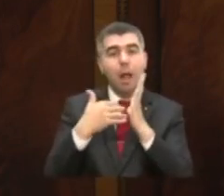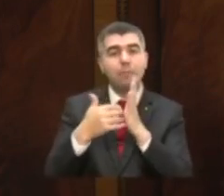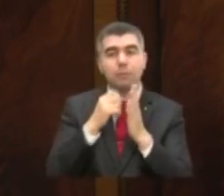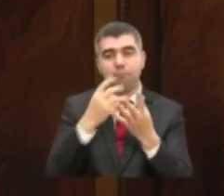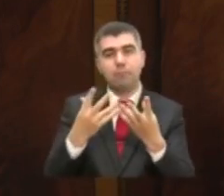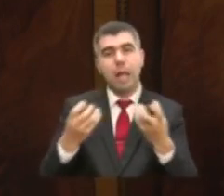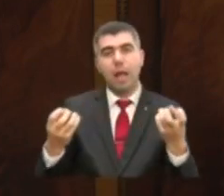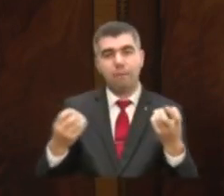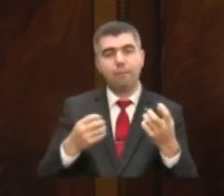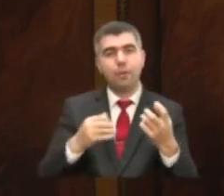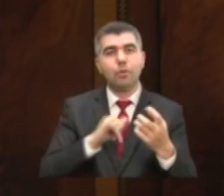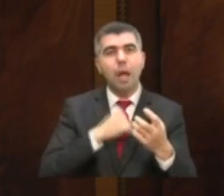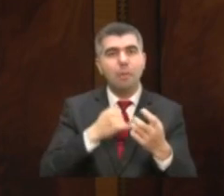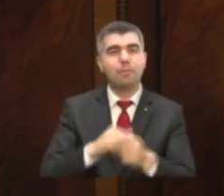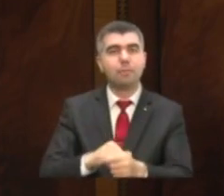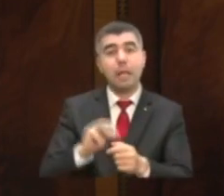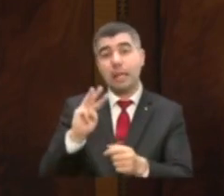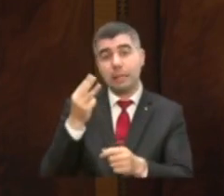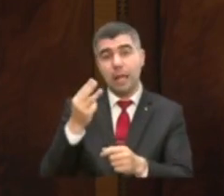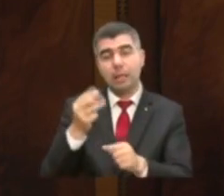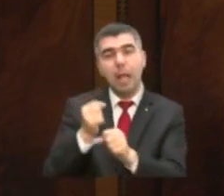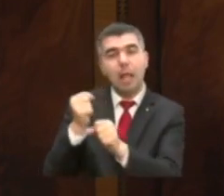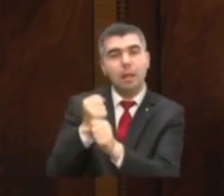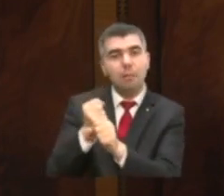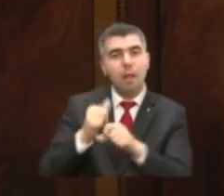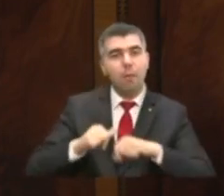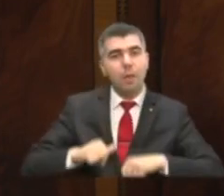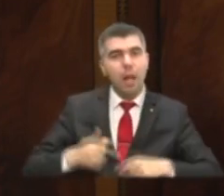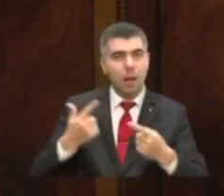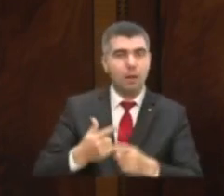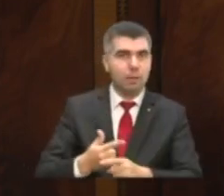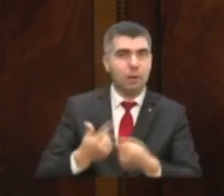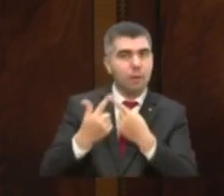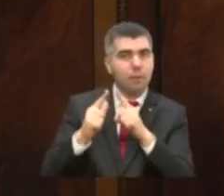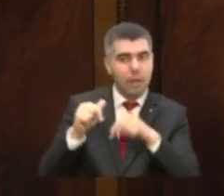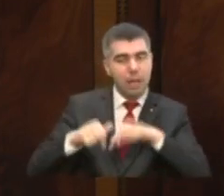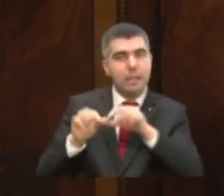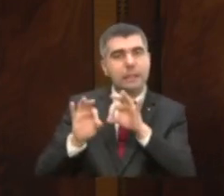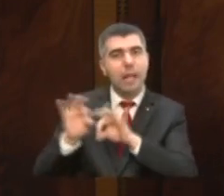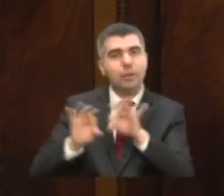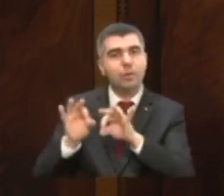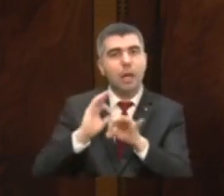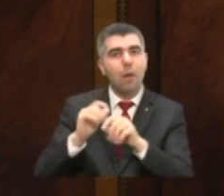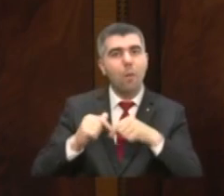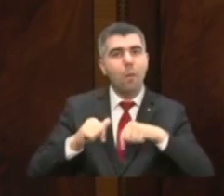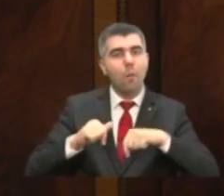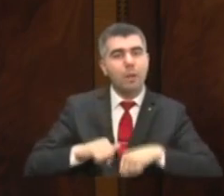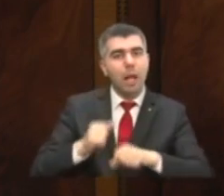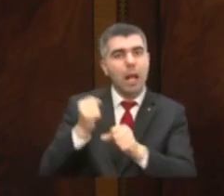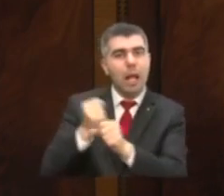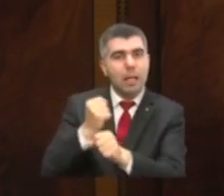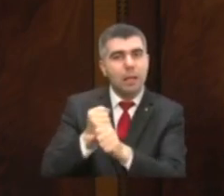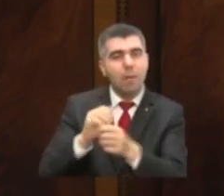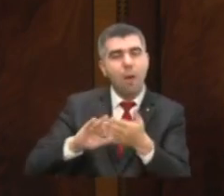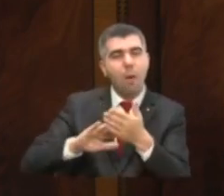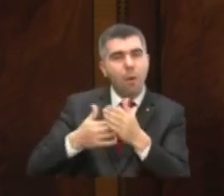إدخاله في التنسيق أيضا. والثالثة هي التشغيل، عندنا الاستراتيجية الوطنية للتشغيل واللي جزء كبير منها بل